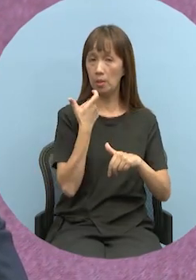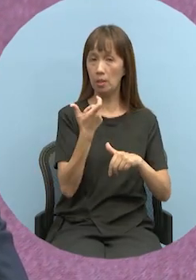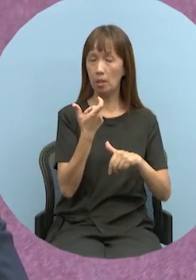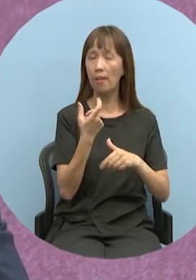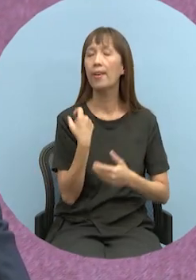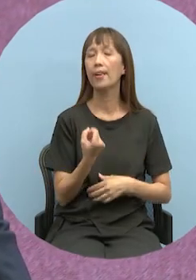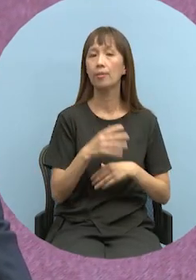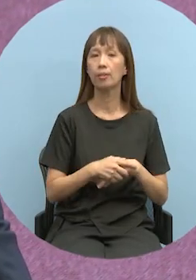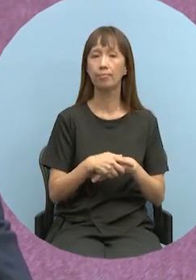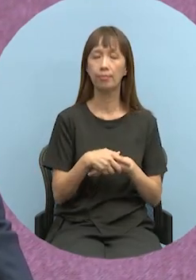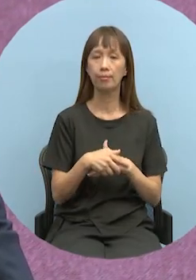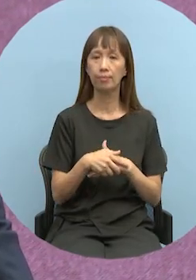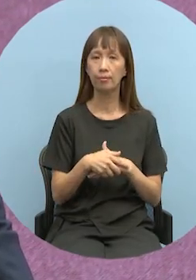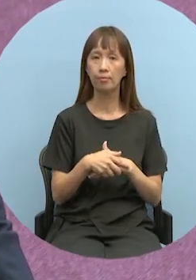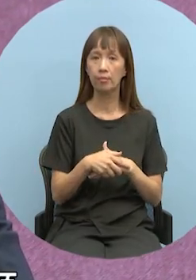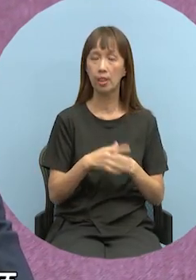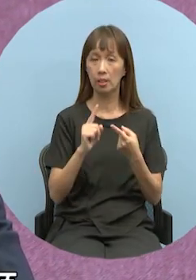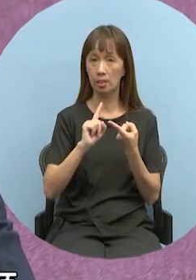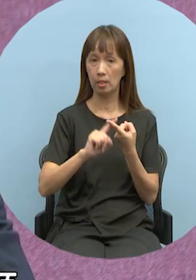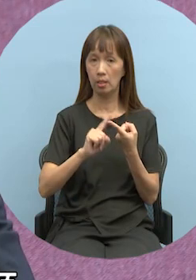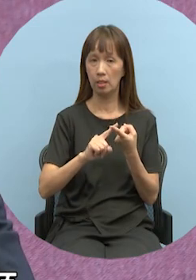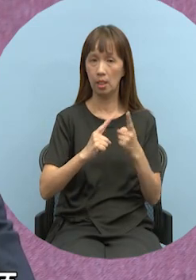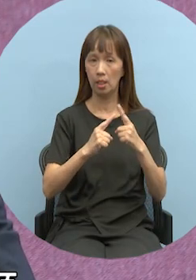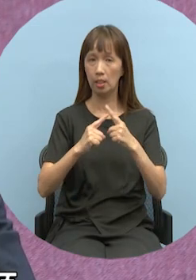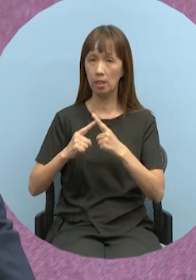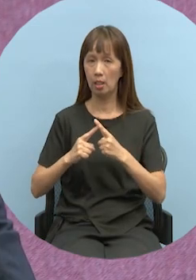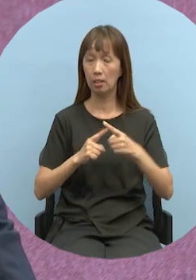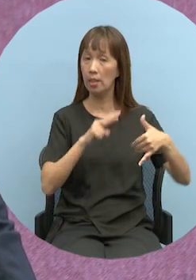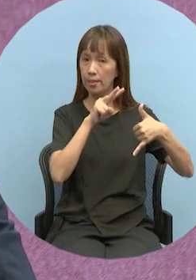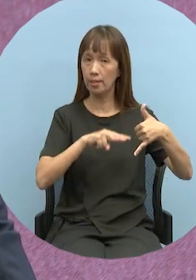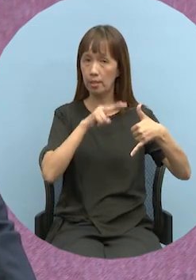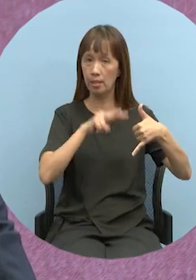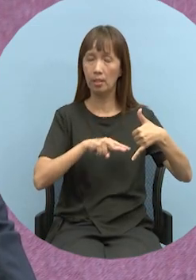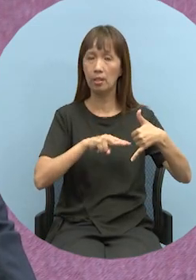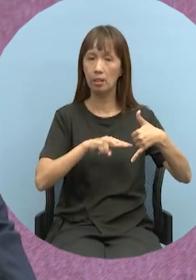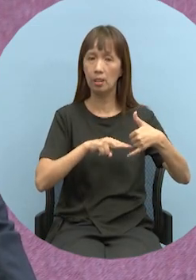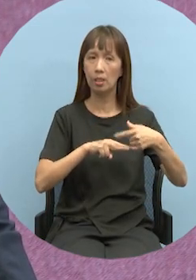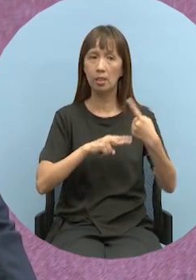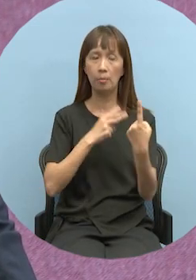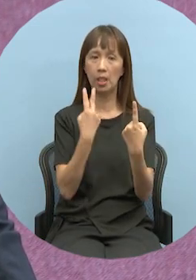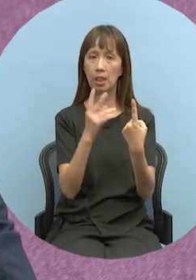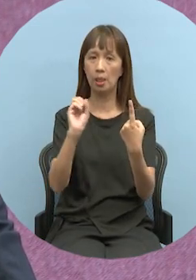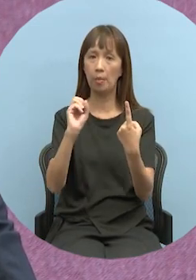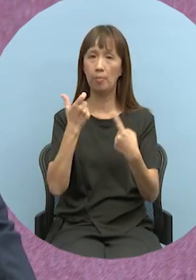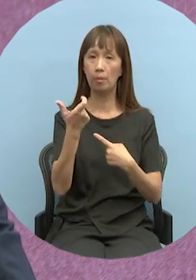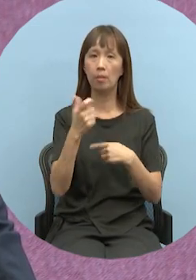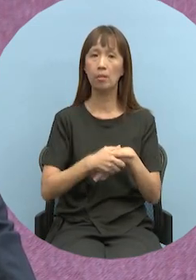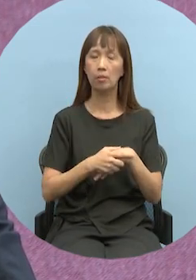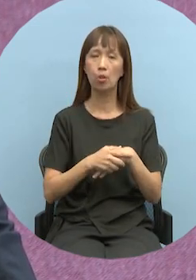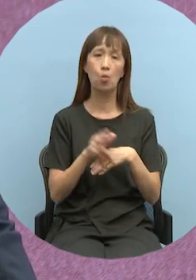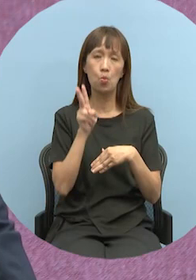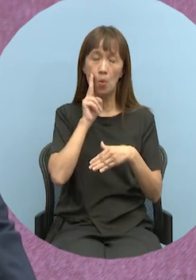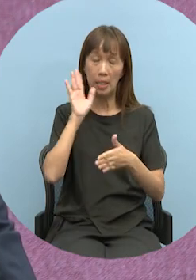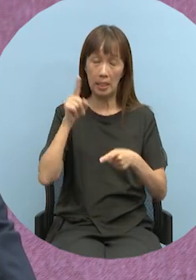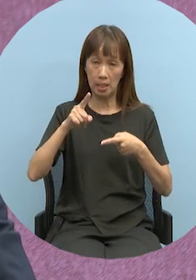額呢，我想很簡單是兩個數字。第一呢，就是市民的共付額在篩查那裡呢就是120元，萬